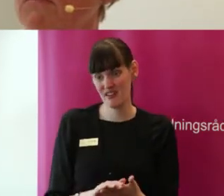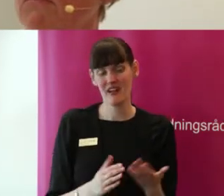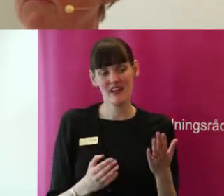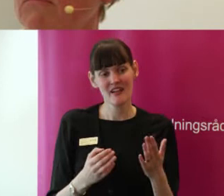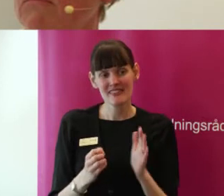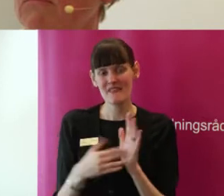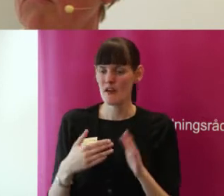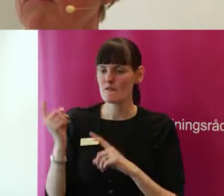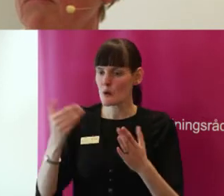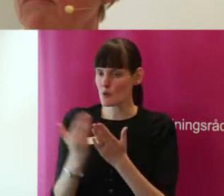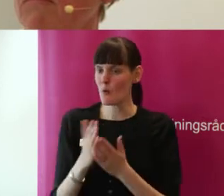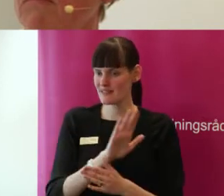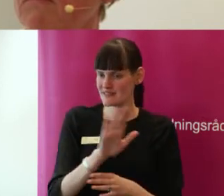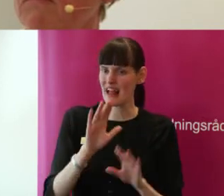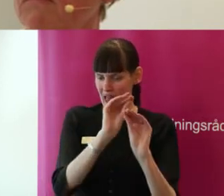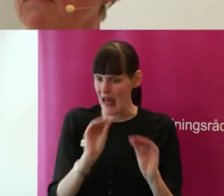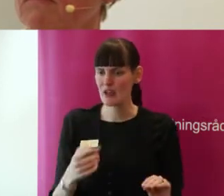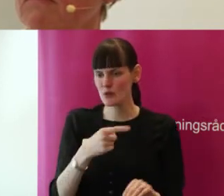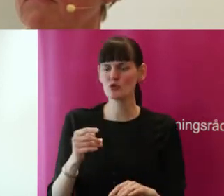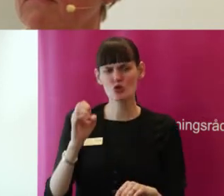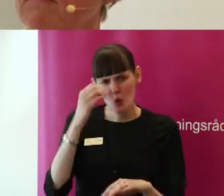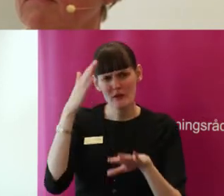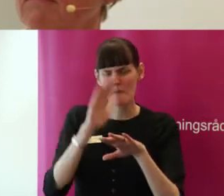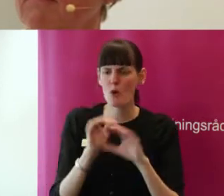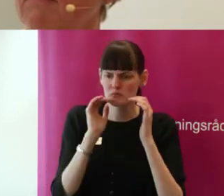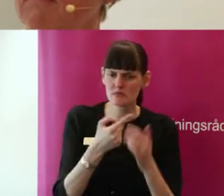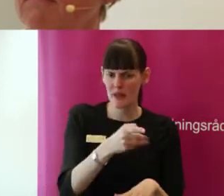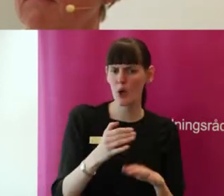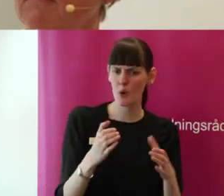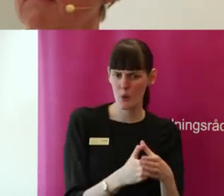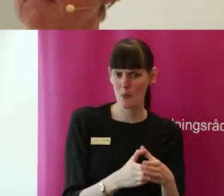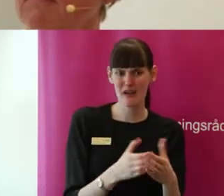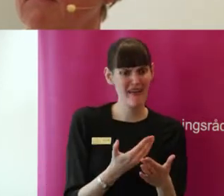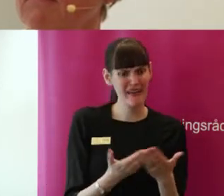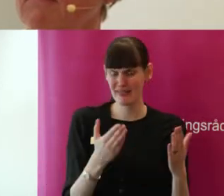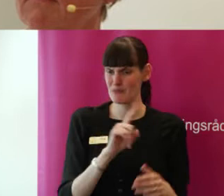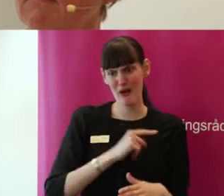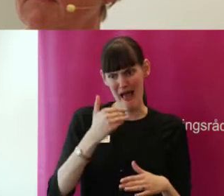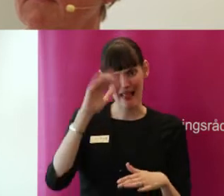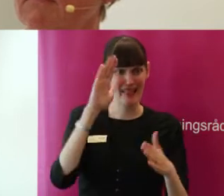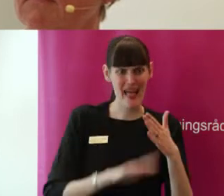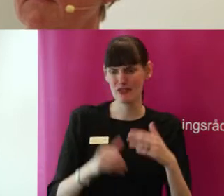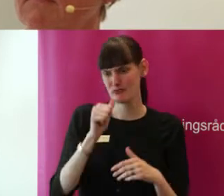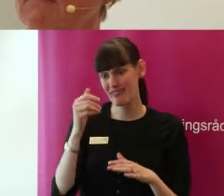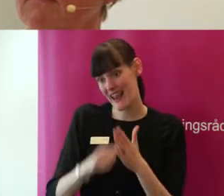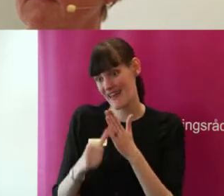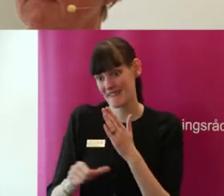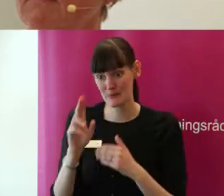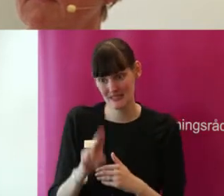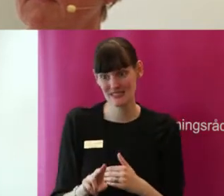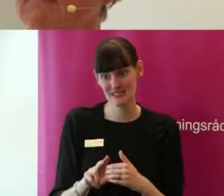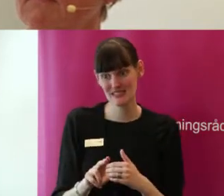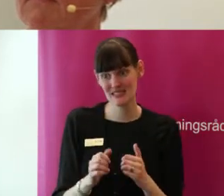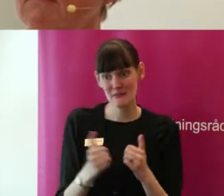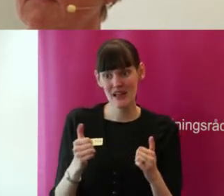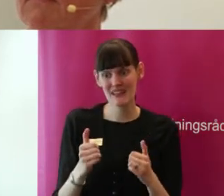när det gäller att ta hand om den här gruppen, och den är inte så mycket äldre än vad den här gymnasiegruppen är. Men då får man inte